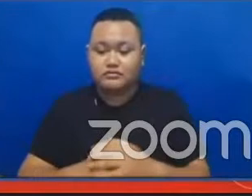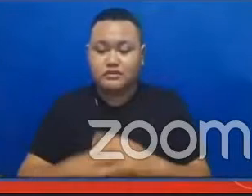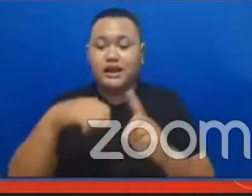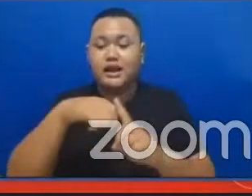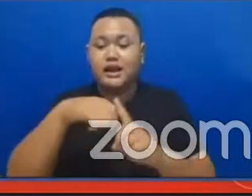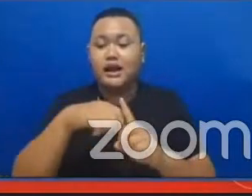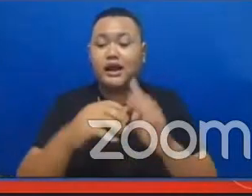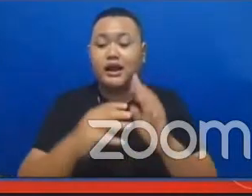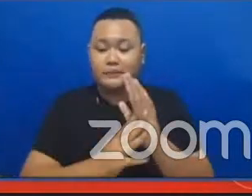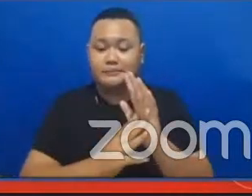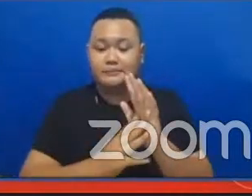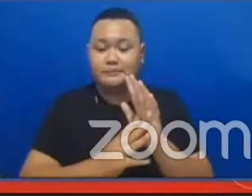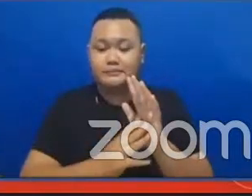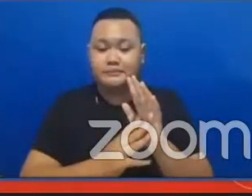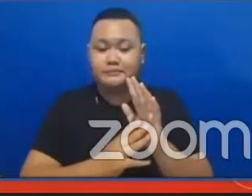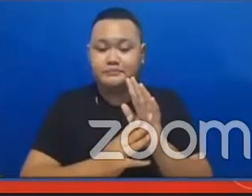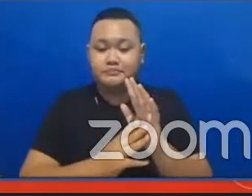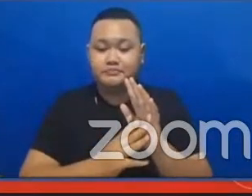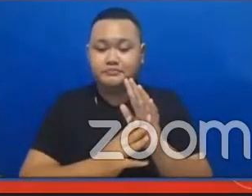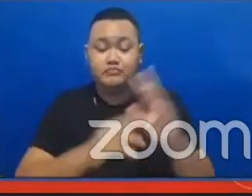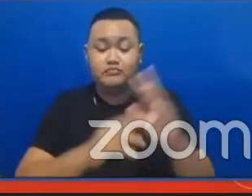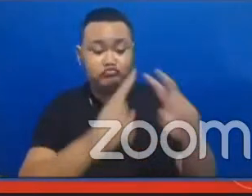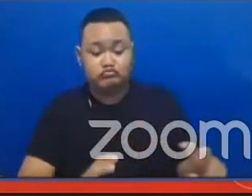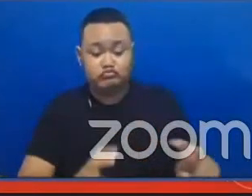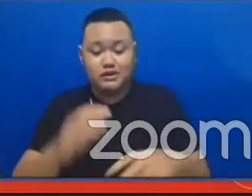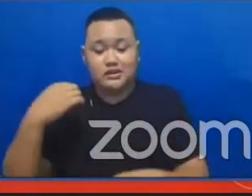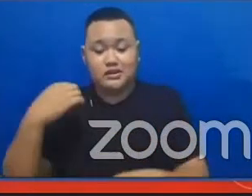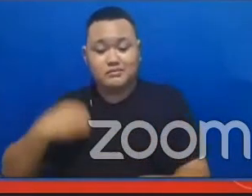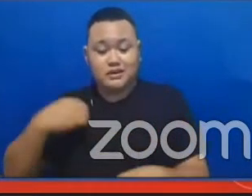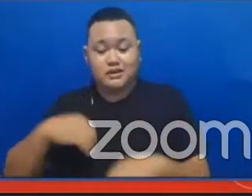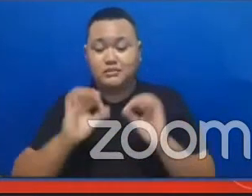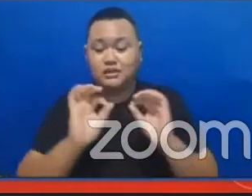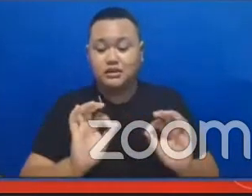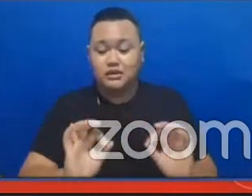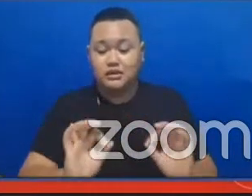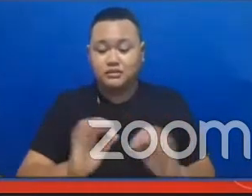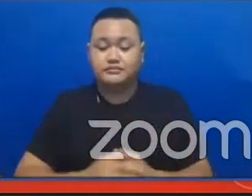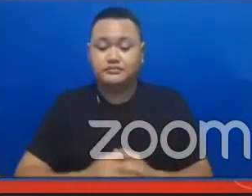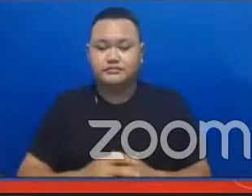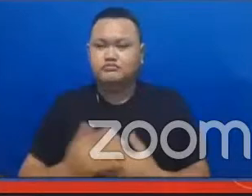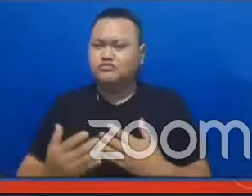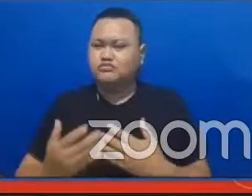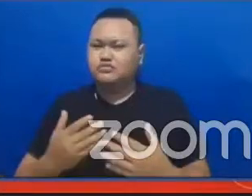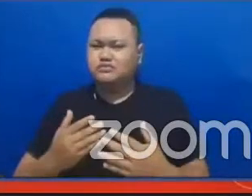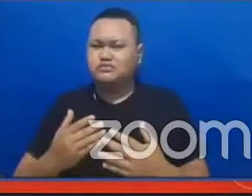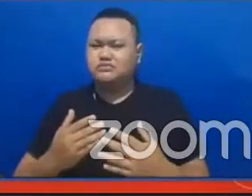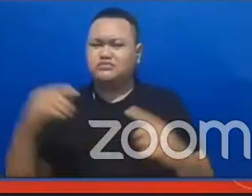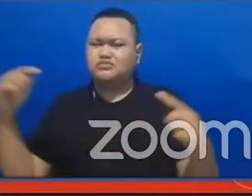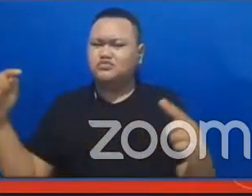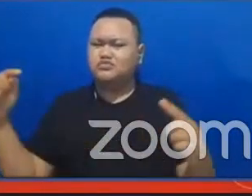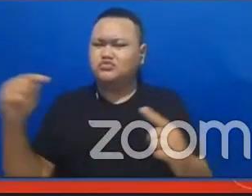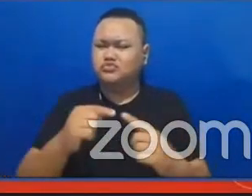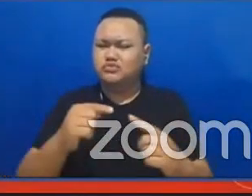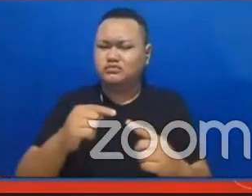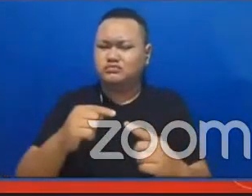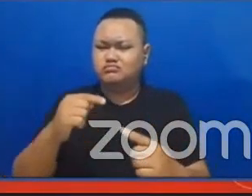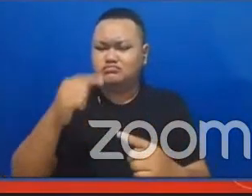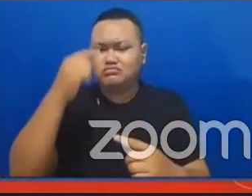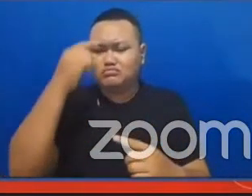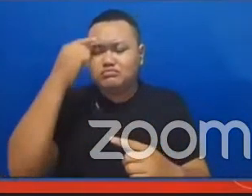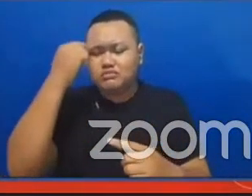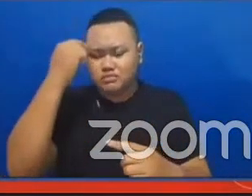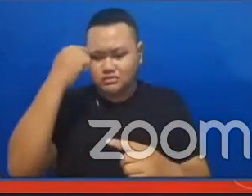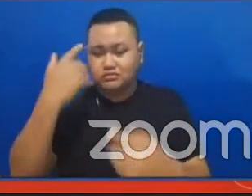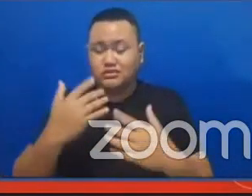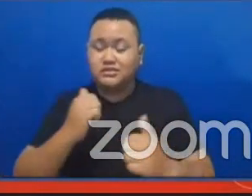Kementerian Dikbud dan Ristek. Jadi arah pembelajaran sains itu mengarah pada